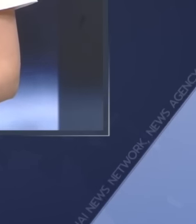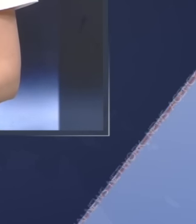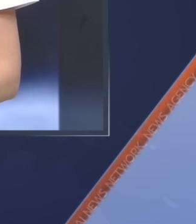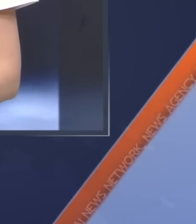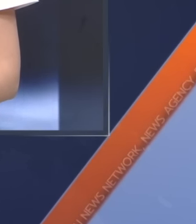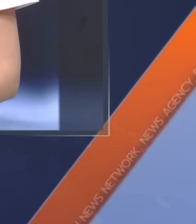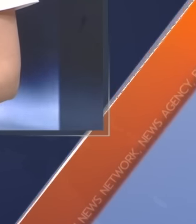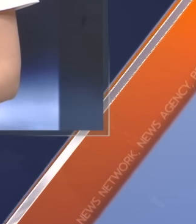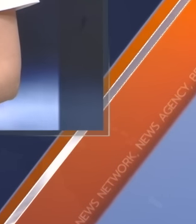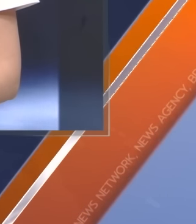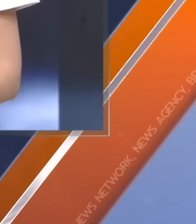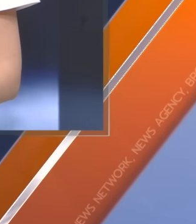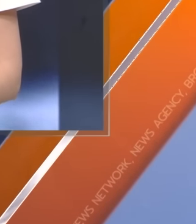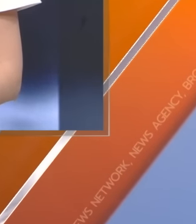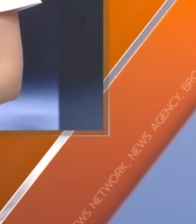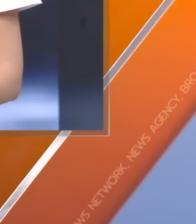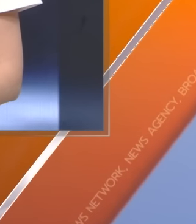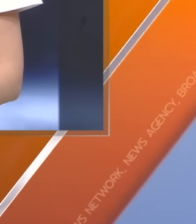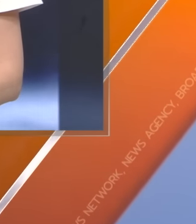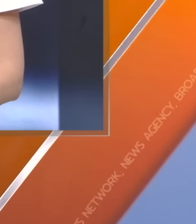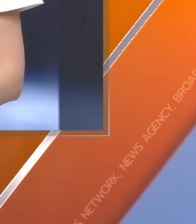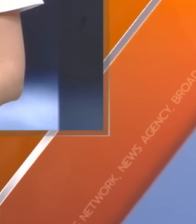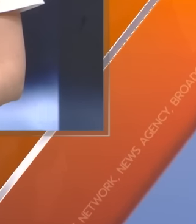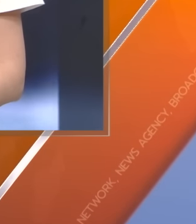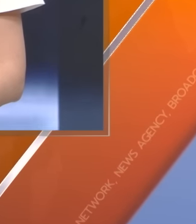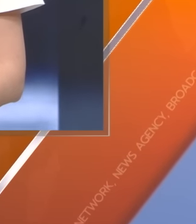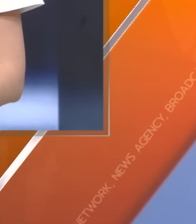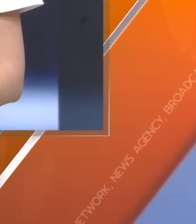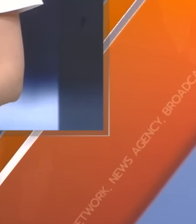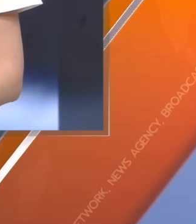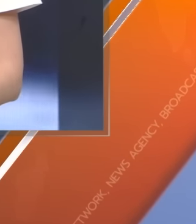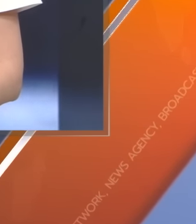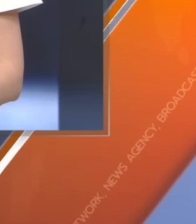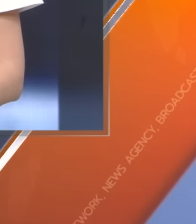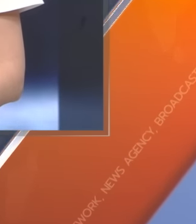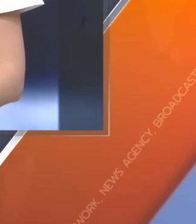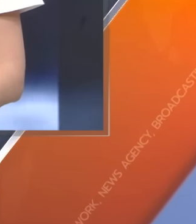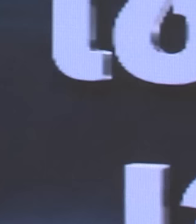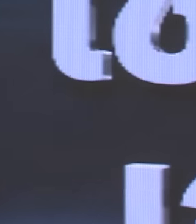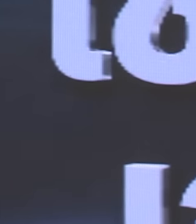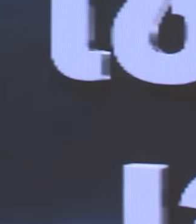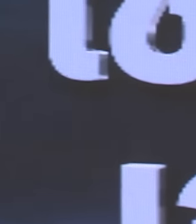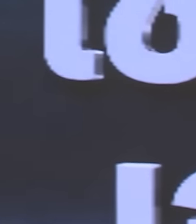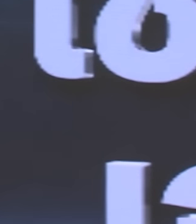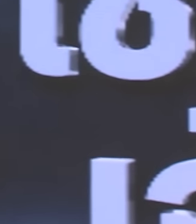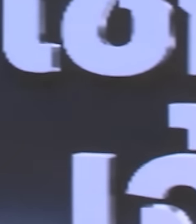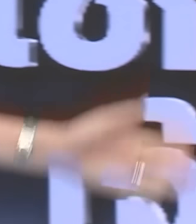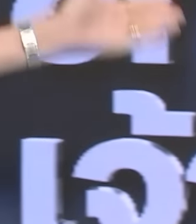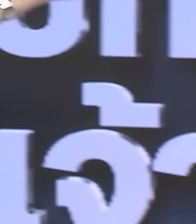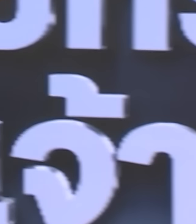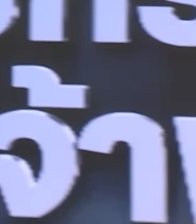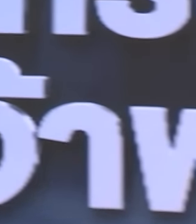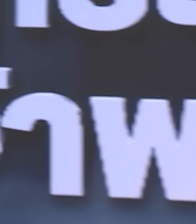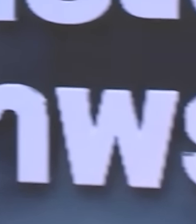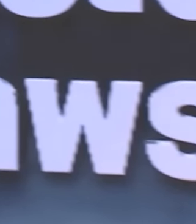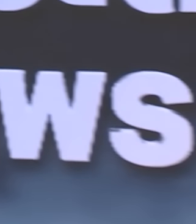ครับมาดูสถานการณ์ล่าสุดเช้าวันนี้เลยนะคะ 10ตุลาคม 2567นะคะเขื่อนเจ้าพระยาจังหวัดชัยนาทซึ่งคุณผู้ชมถ้า